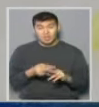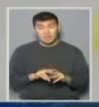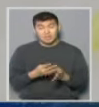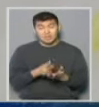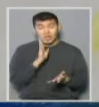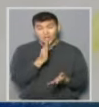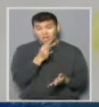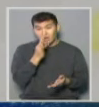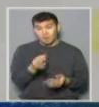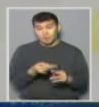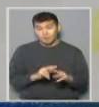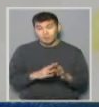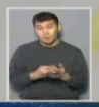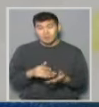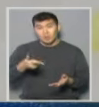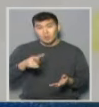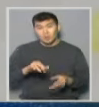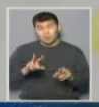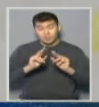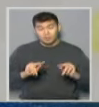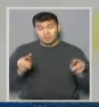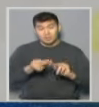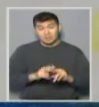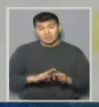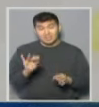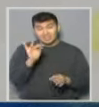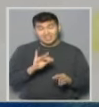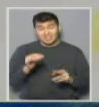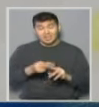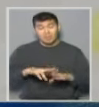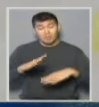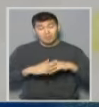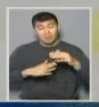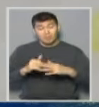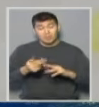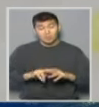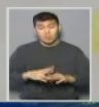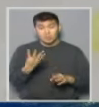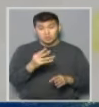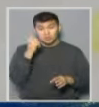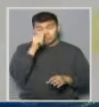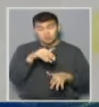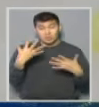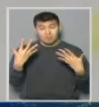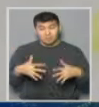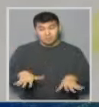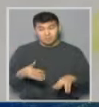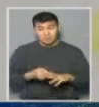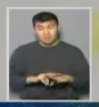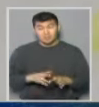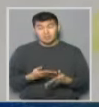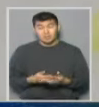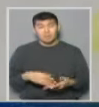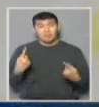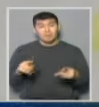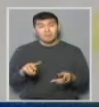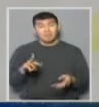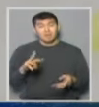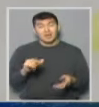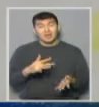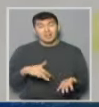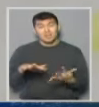аналардың айтуымен осы өрет педагогика институтының тарих факультетіне түсіп, соны 4 жыл бітіргеннен кейін жолдамамен басқа Мақат